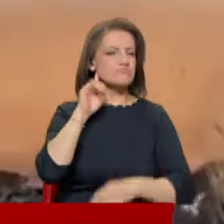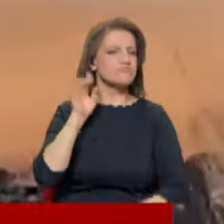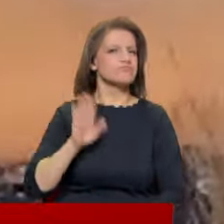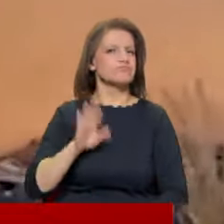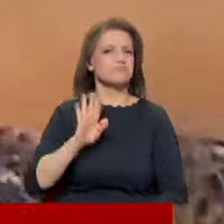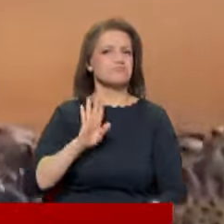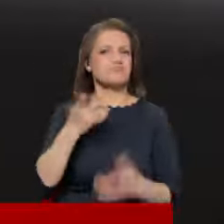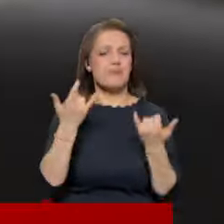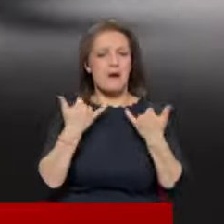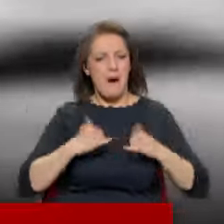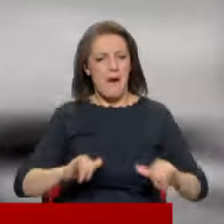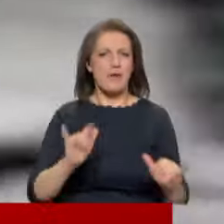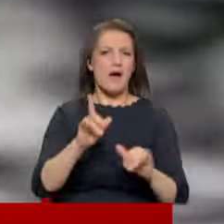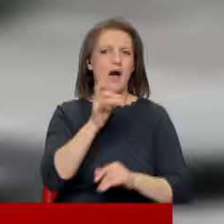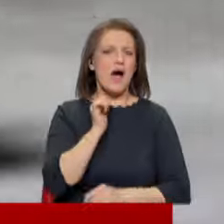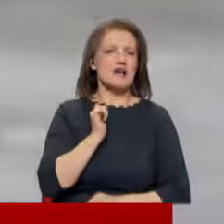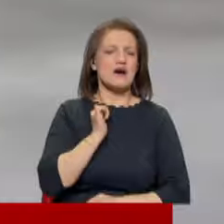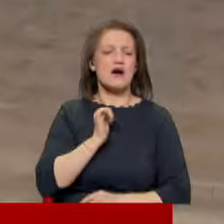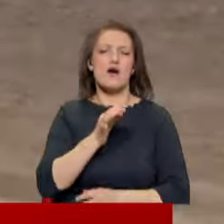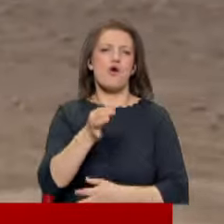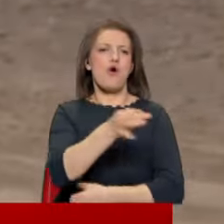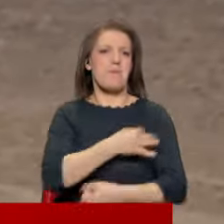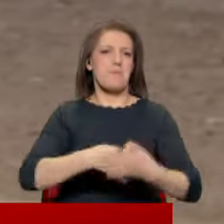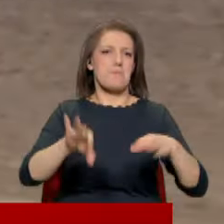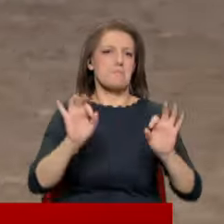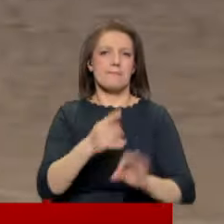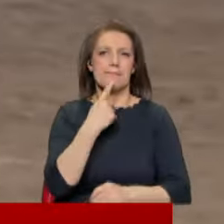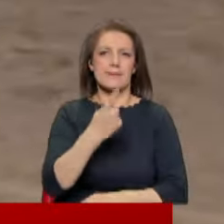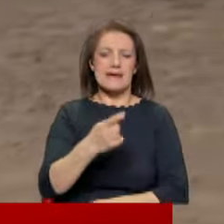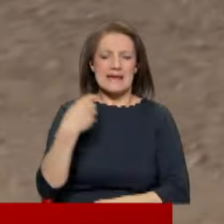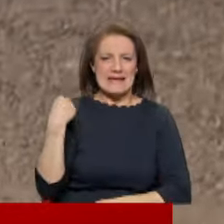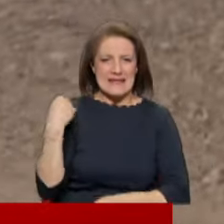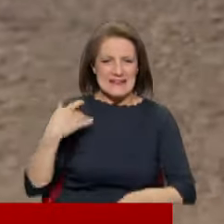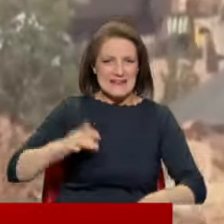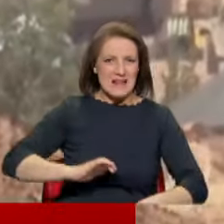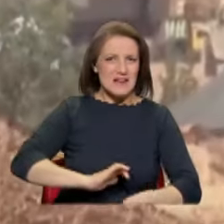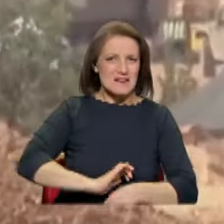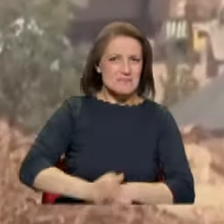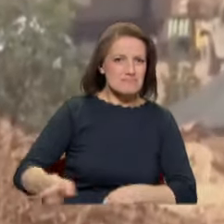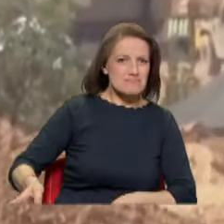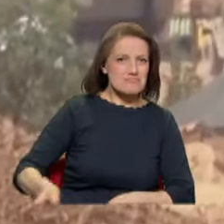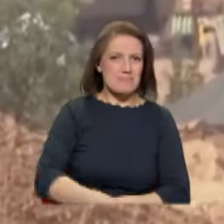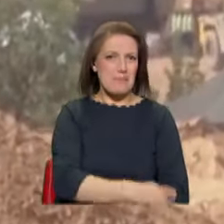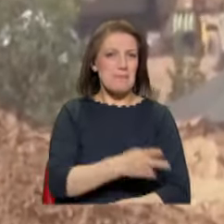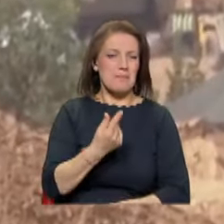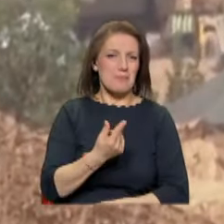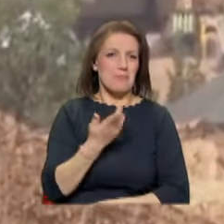Refah'a askeri operasyon başlatacaklarını söyledi. Yeni katliamın sinyalini verdi.